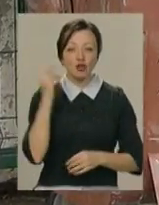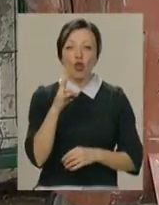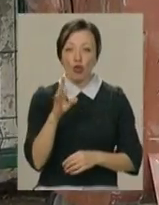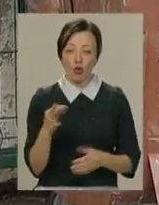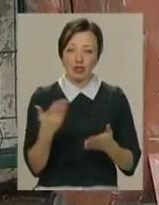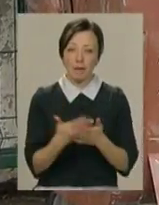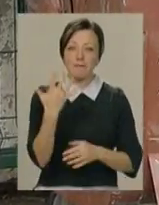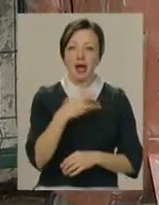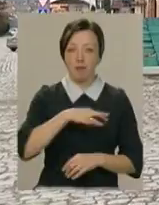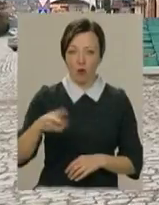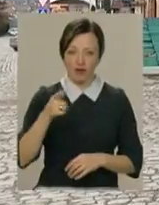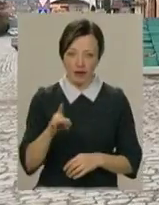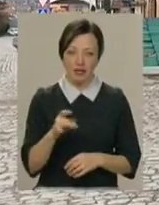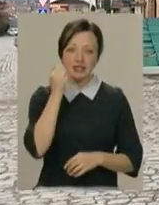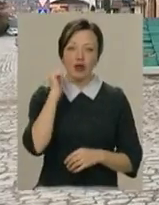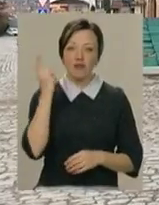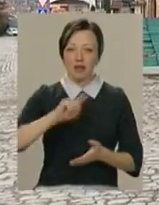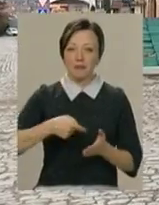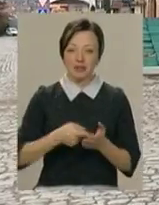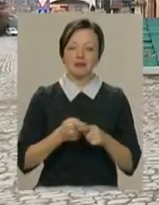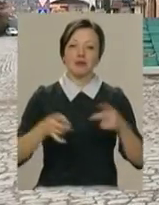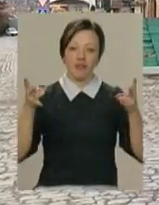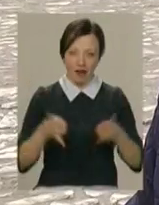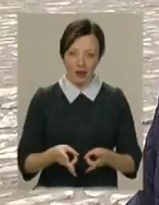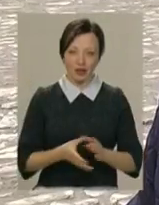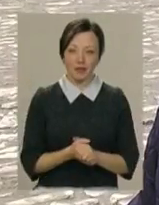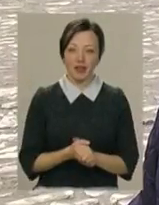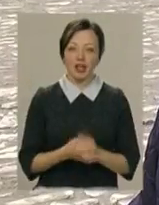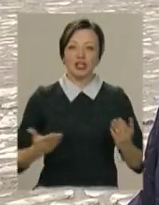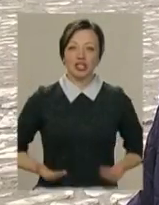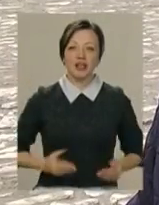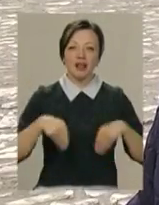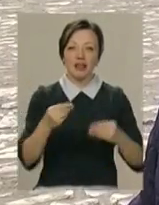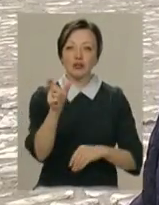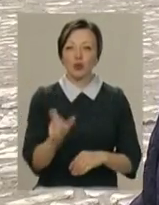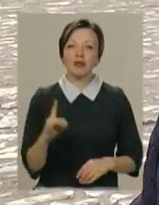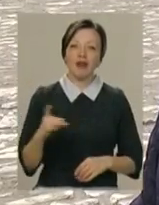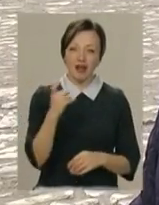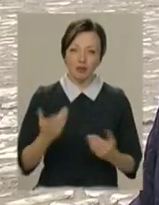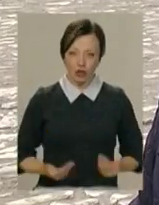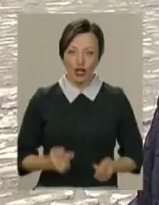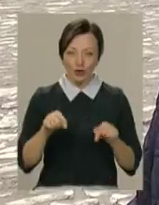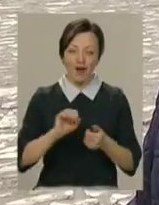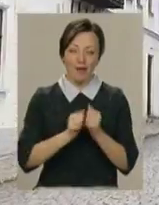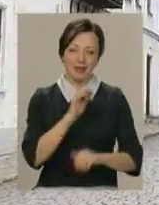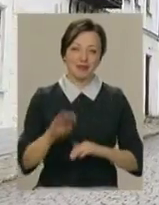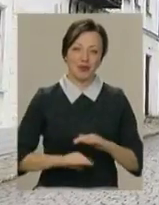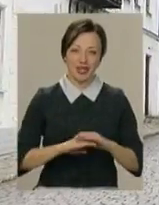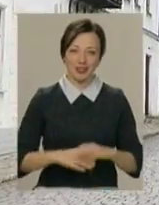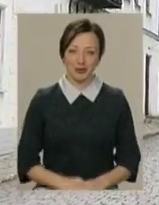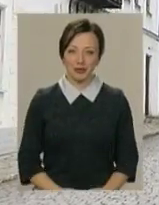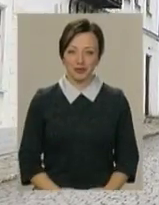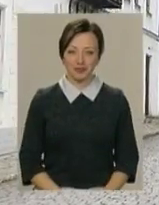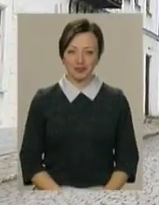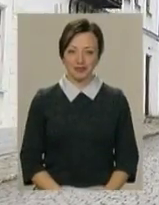потрібно близько 5 мільйонів гривень. Та старовинне місто того варте, переконаний він. Життя дається людині тільки один раз, і прожити його треба в Кам'янці-Подільському. Світлана